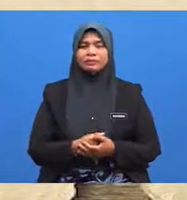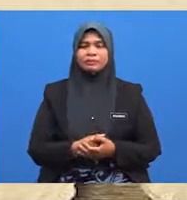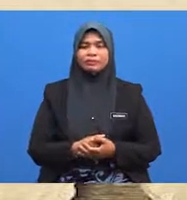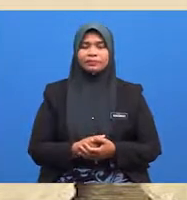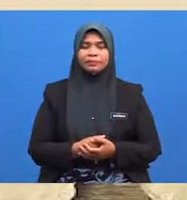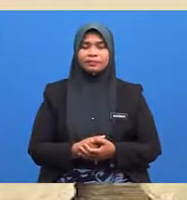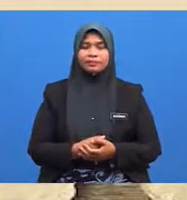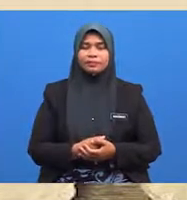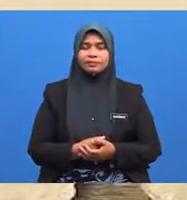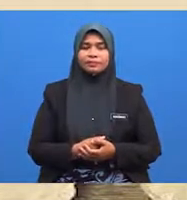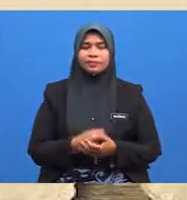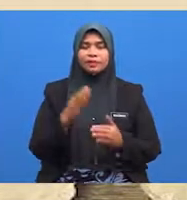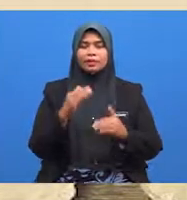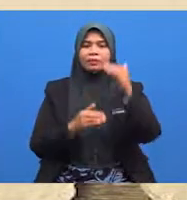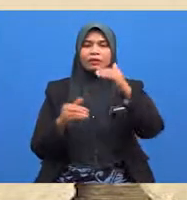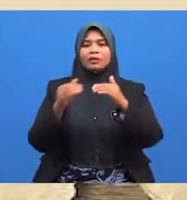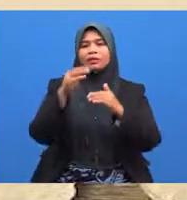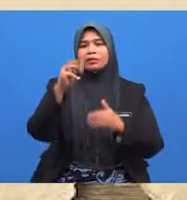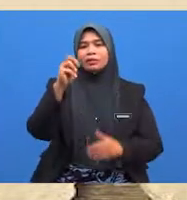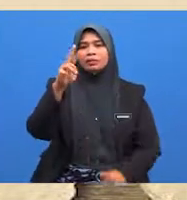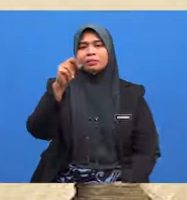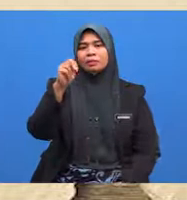dekoratif, iaitu daya tarikan.